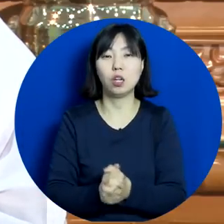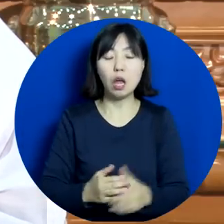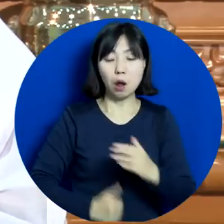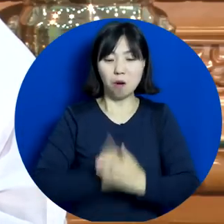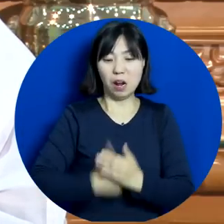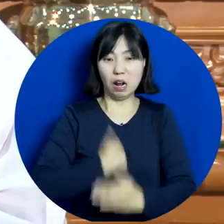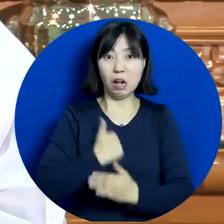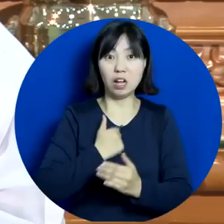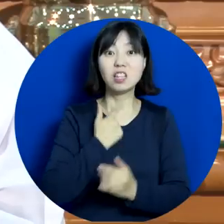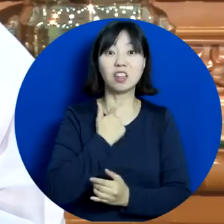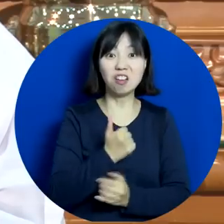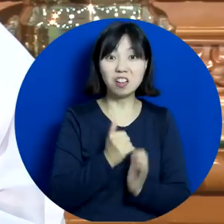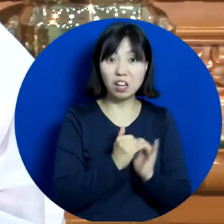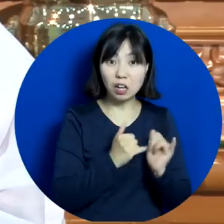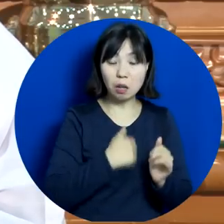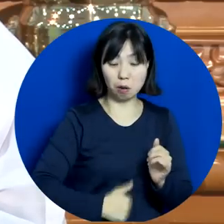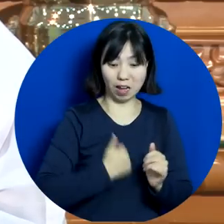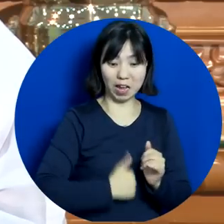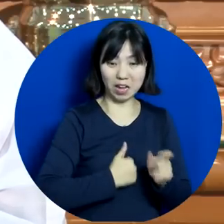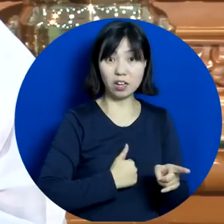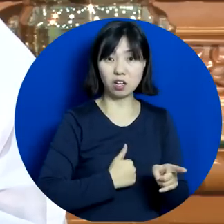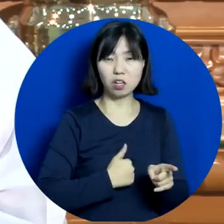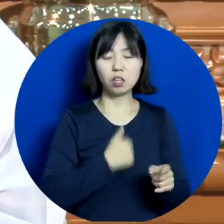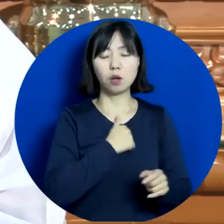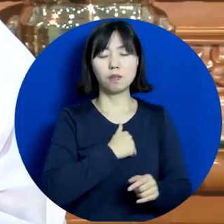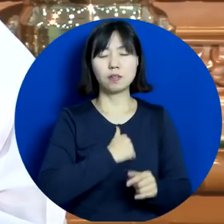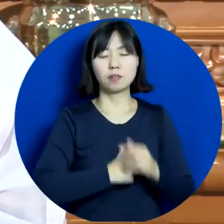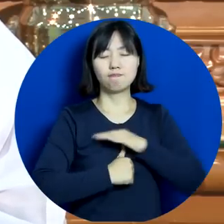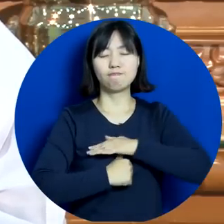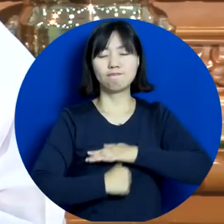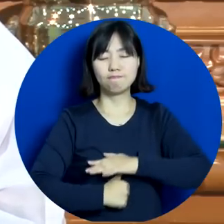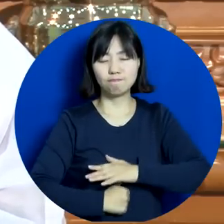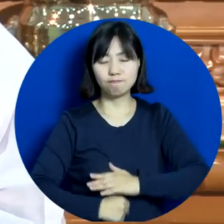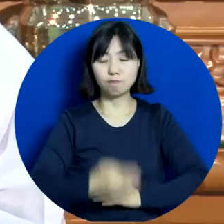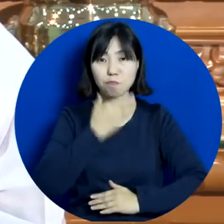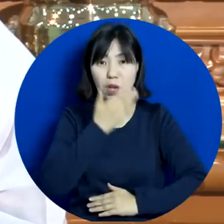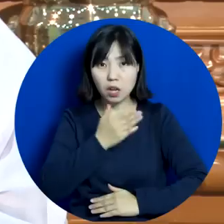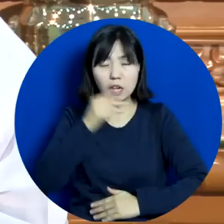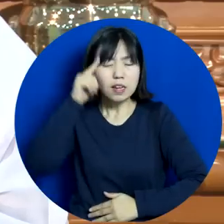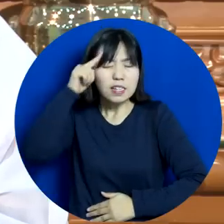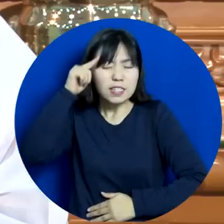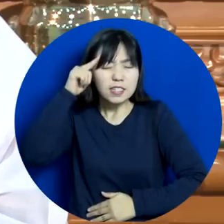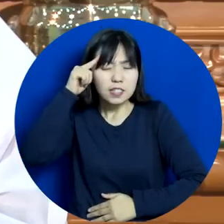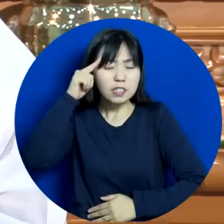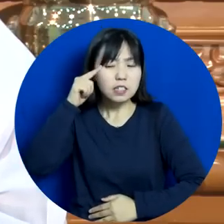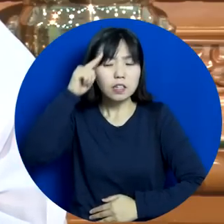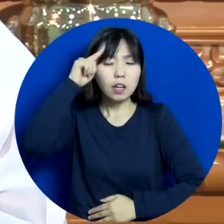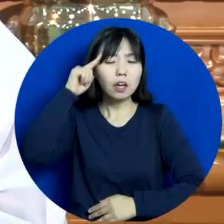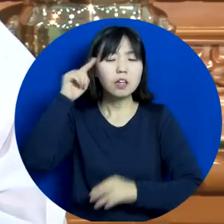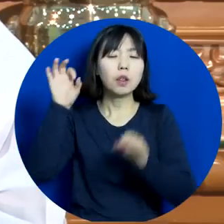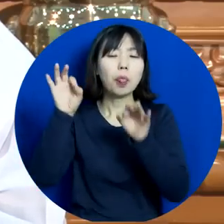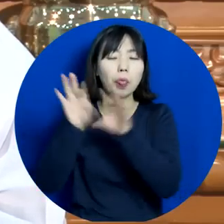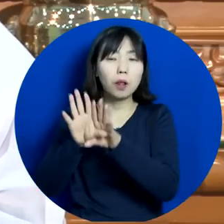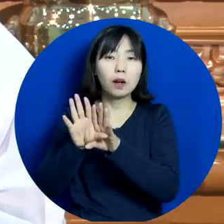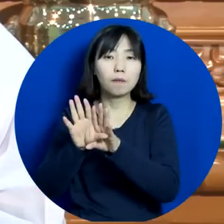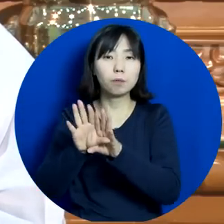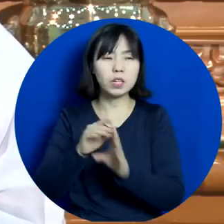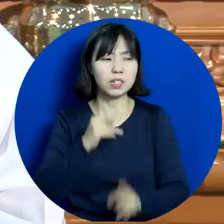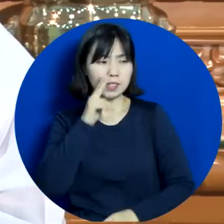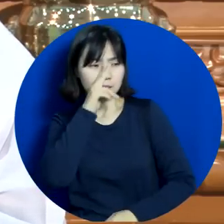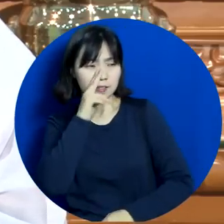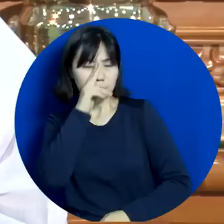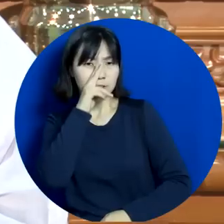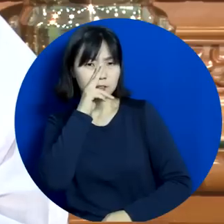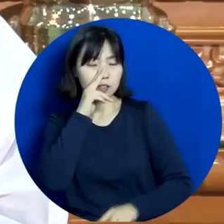화가 덜 내는 쪽으로. 짜증내는 사람은 짜증 덜 내는 쪽으로, 질투가 많은 사람은 질투가 적은